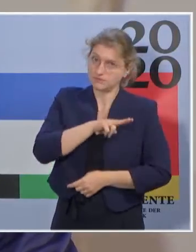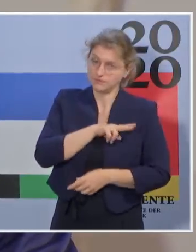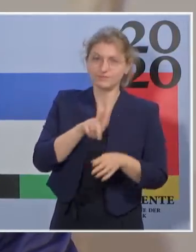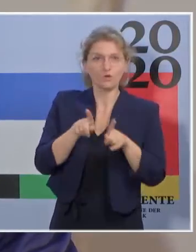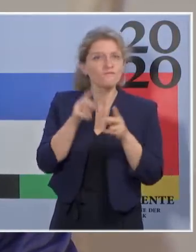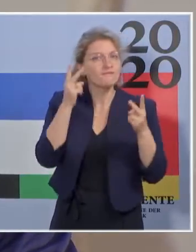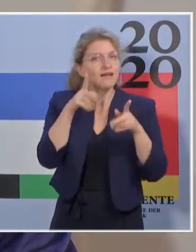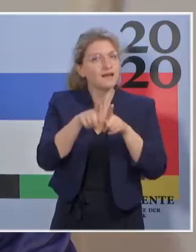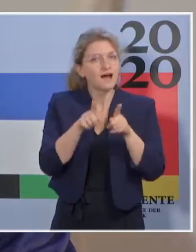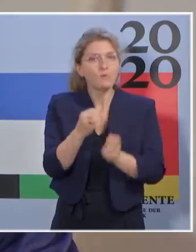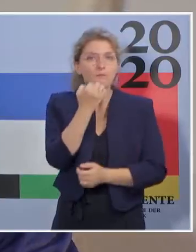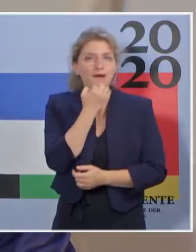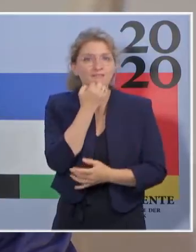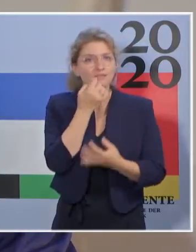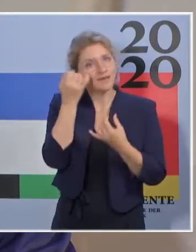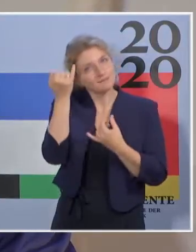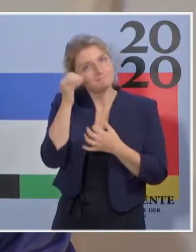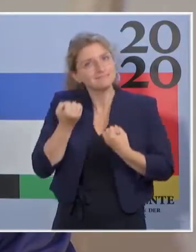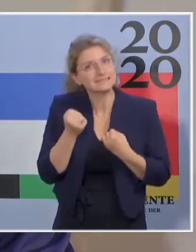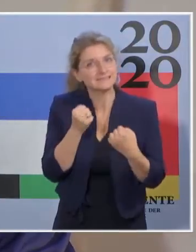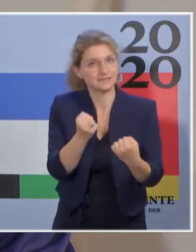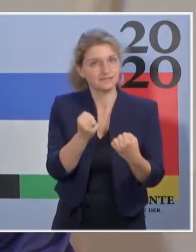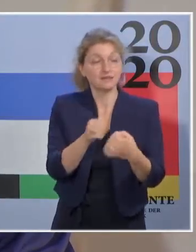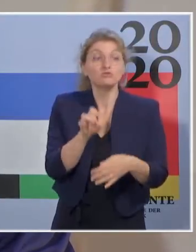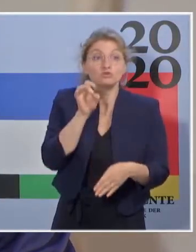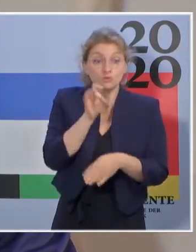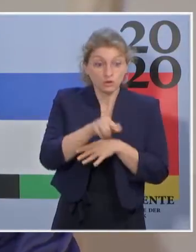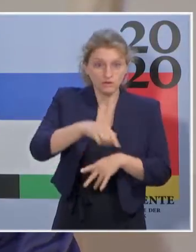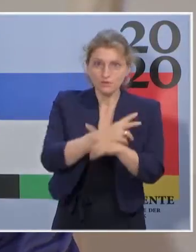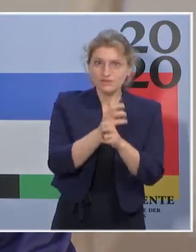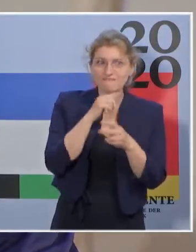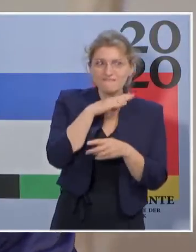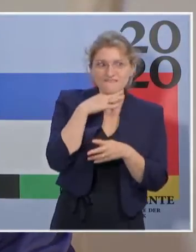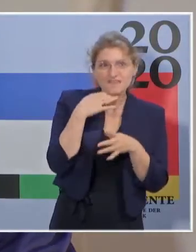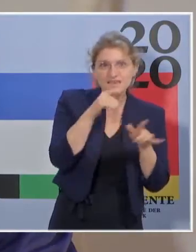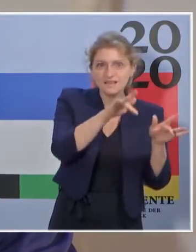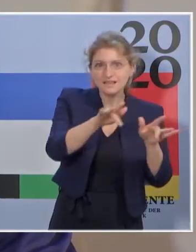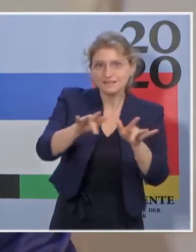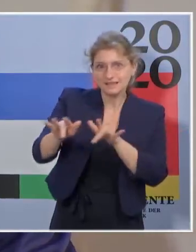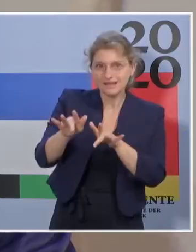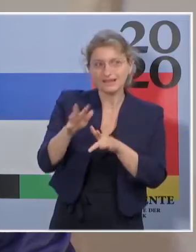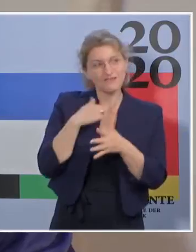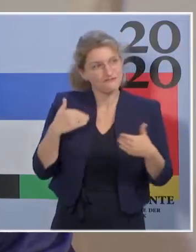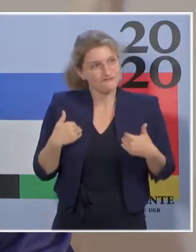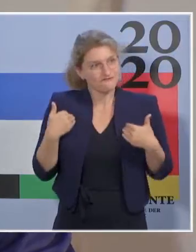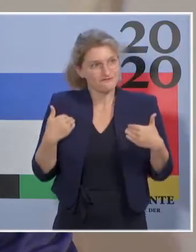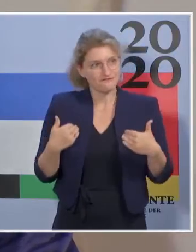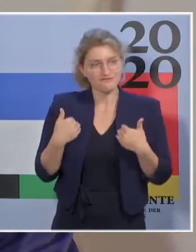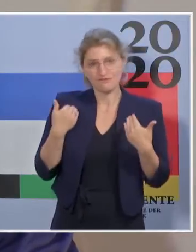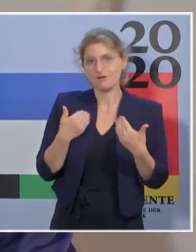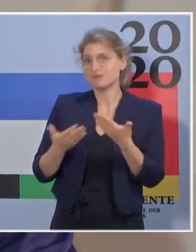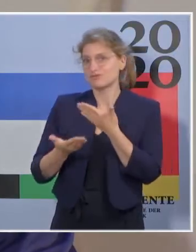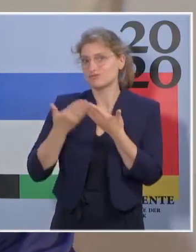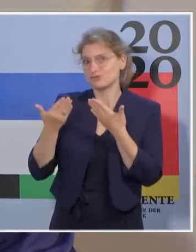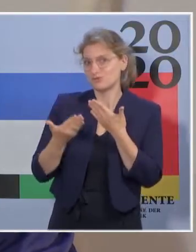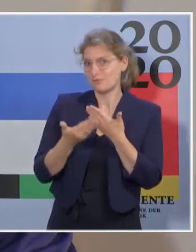private Initiativen, die es glücklicherweise in einer großen Anzahl gibt. Ich habe die Freude, hier pars pro toto